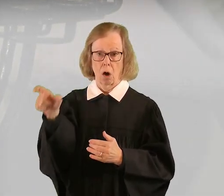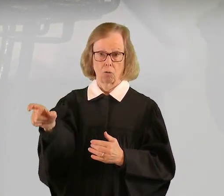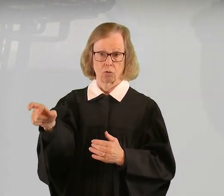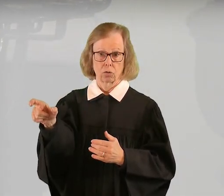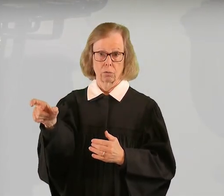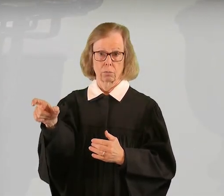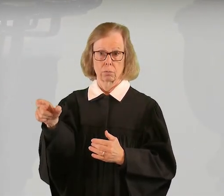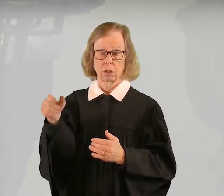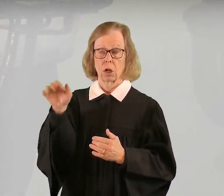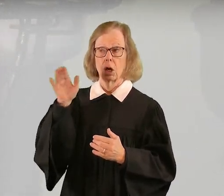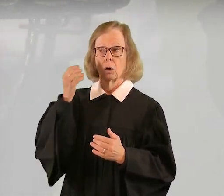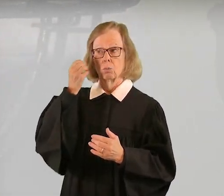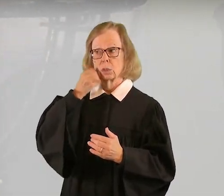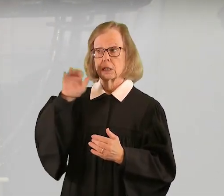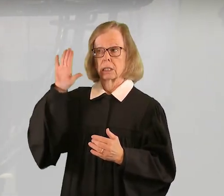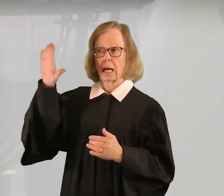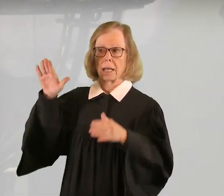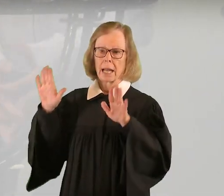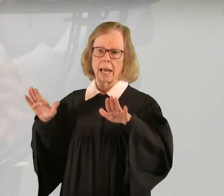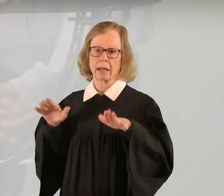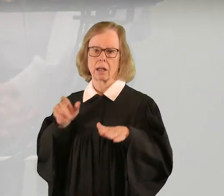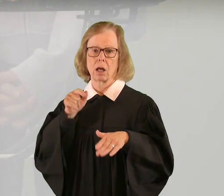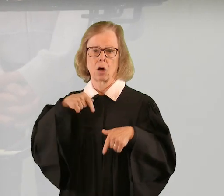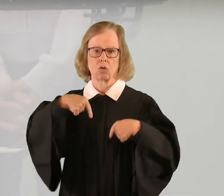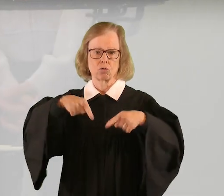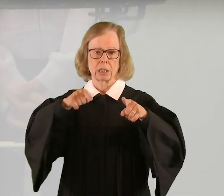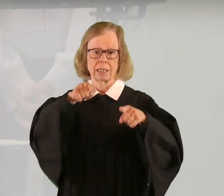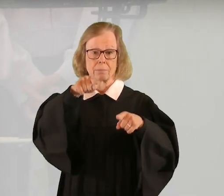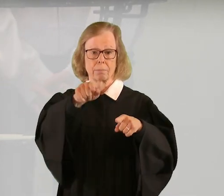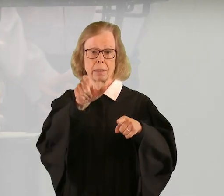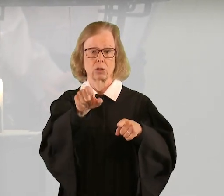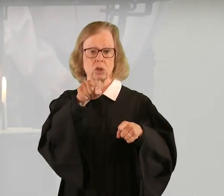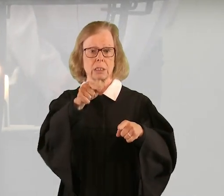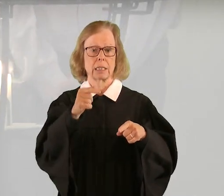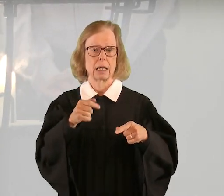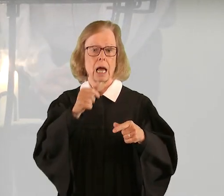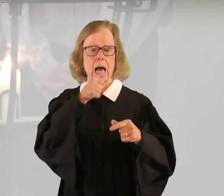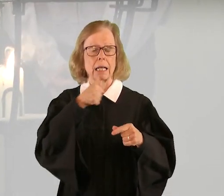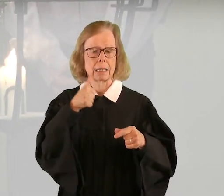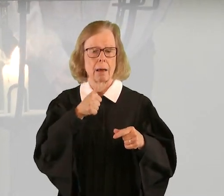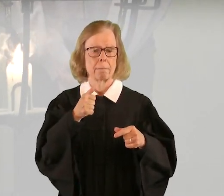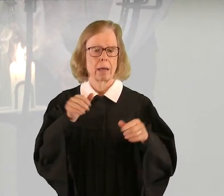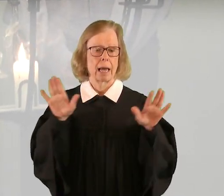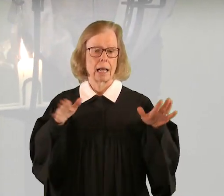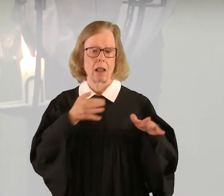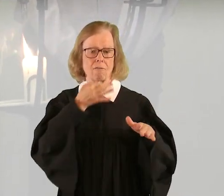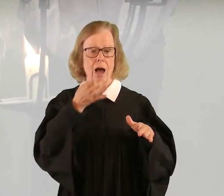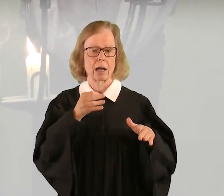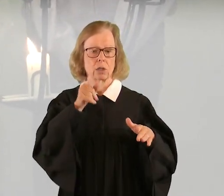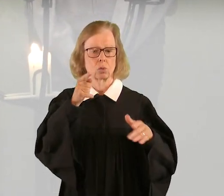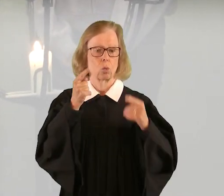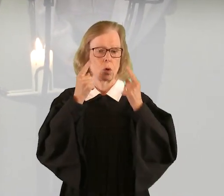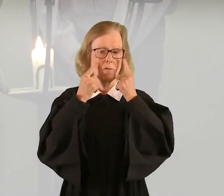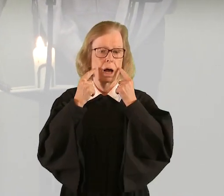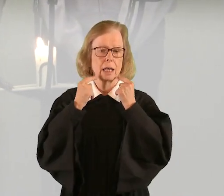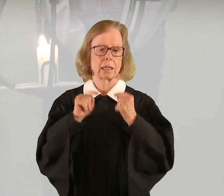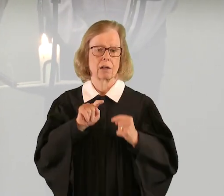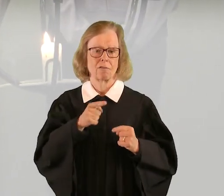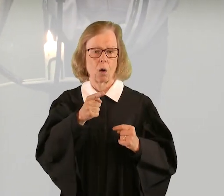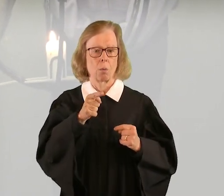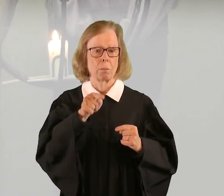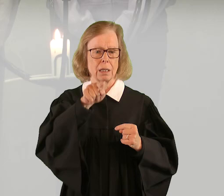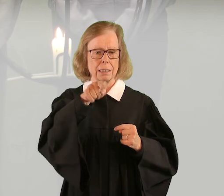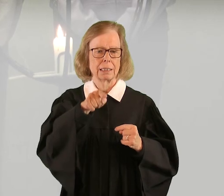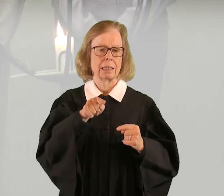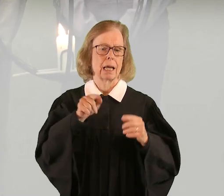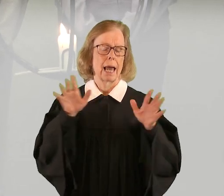Schick deine Engel zu denen, die einsam sind. Engel, die fragen, warum weinst du? Die bleiben, bis alle